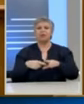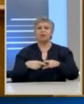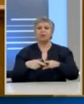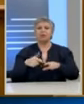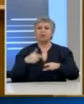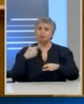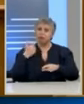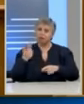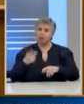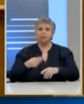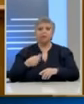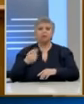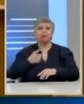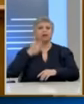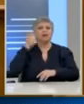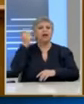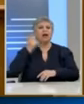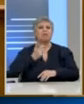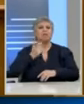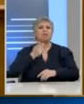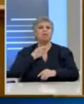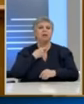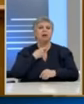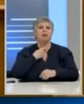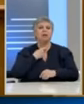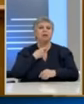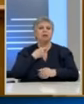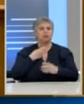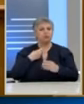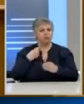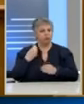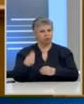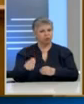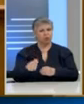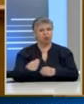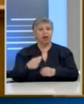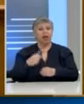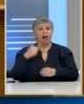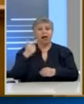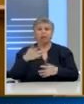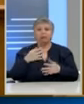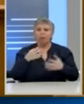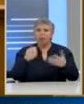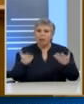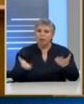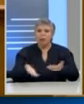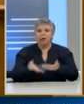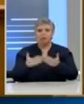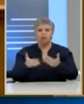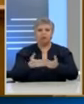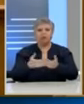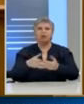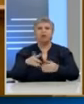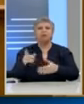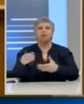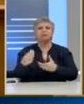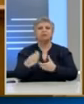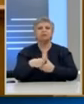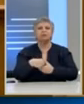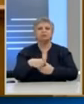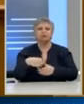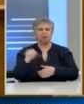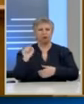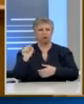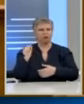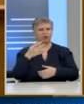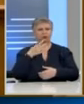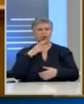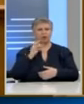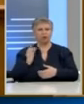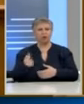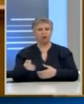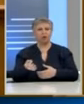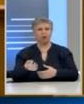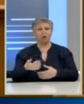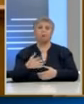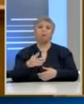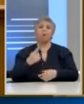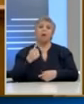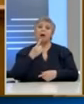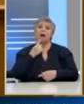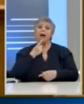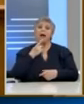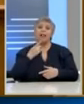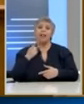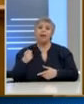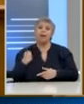ανάσα σε 1,5 εκατομμύριο χαμηλοσυνταξιούχους? Γιατί δεν το ψηφίσατε? Μας λέτε ότι τα μέτρα που φέρνουμε είναι τα φόπλακα,